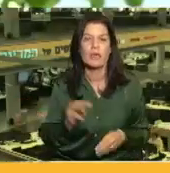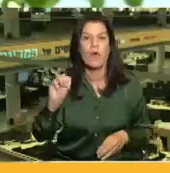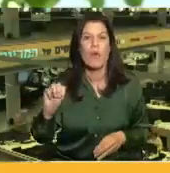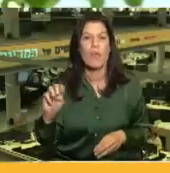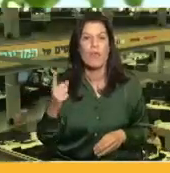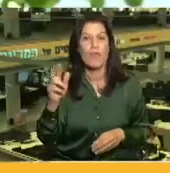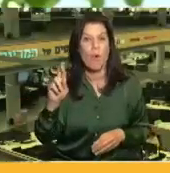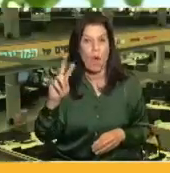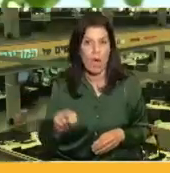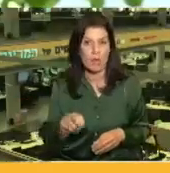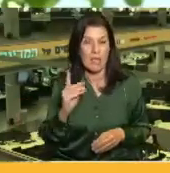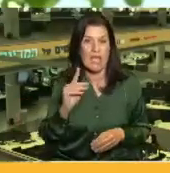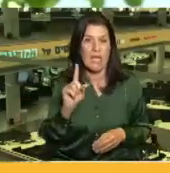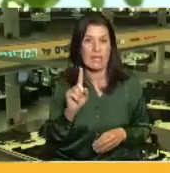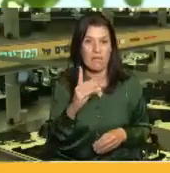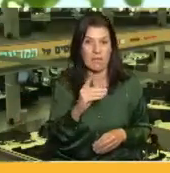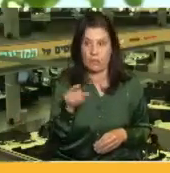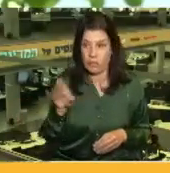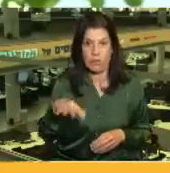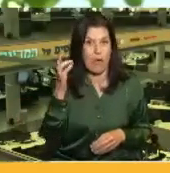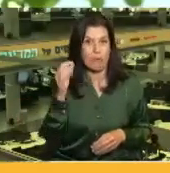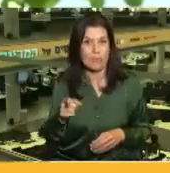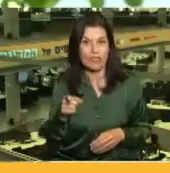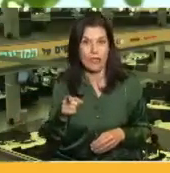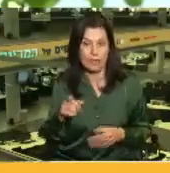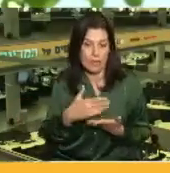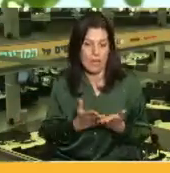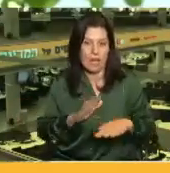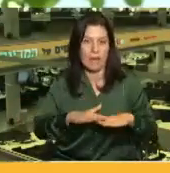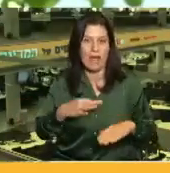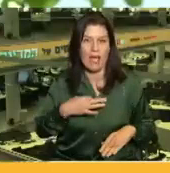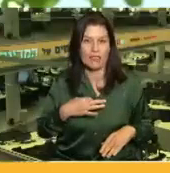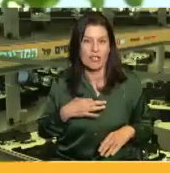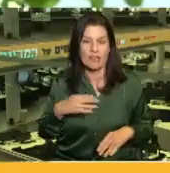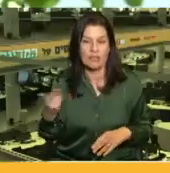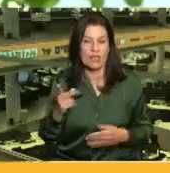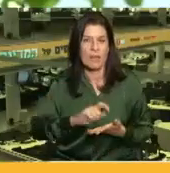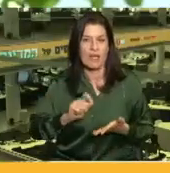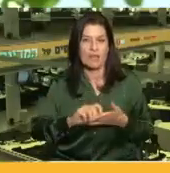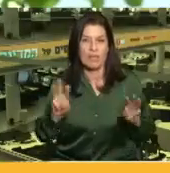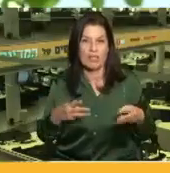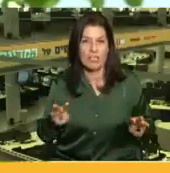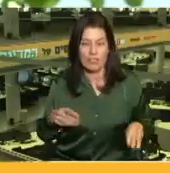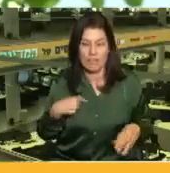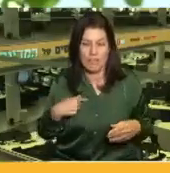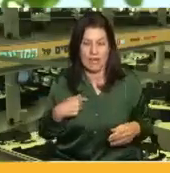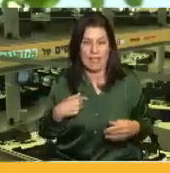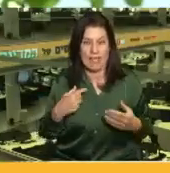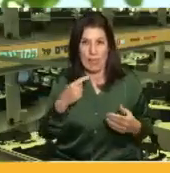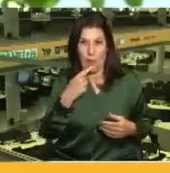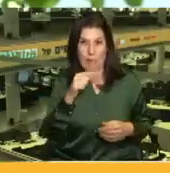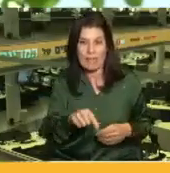שהיא אישה שהיא חלק מחיי, והיא כותבת, והיא חלק מהקריירה שלי. ואני מציינת את זה, כי הוא לא שר עם